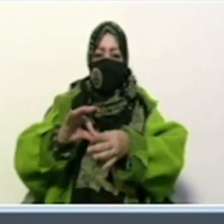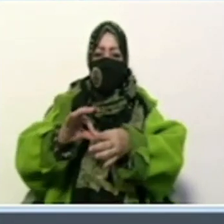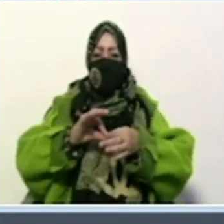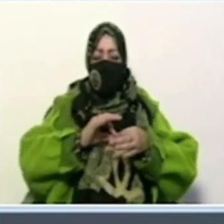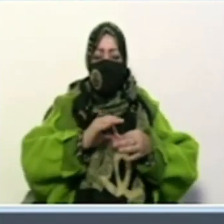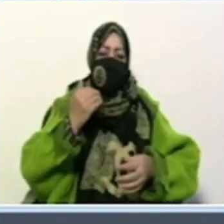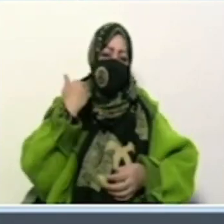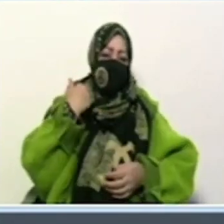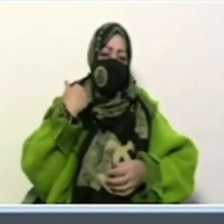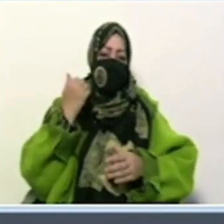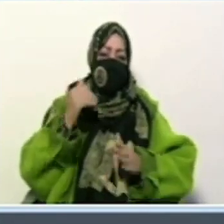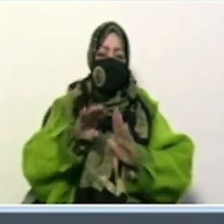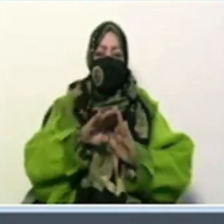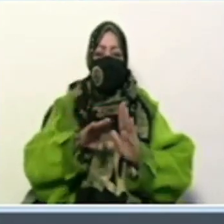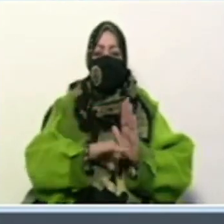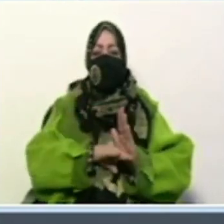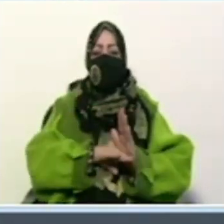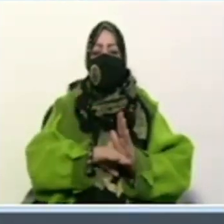021-36-0101 و